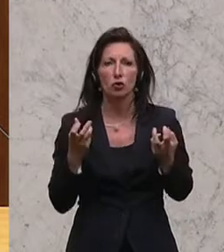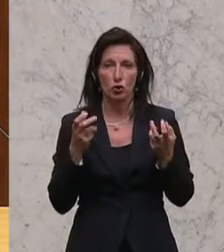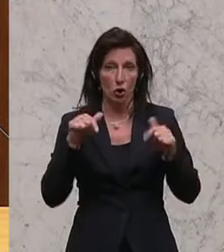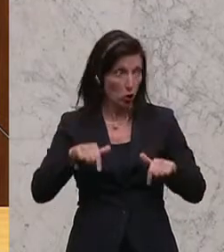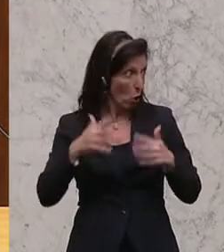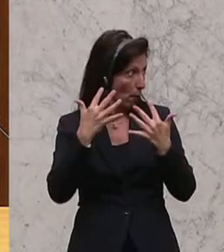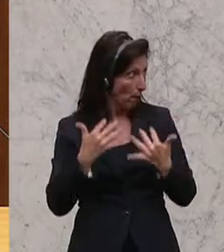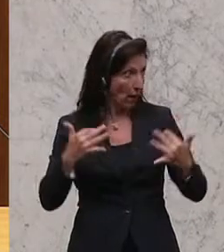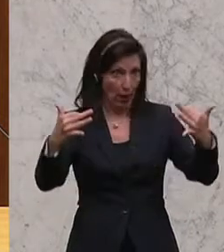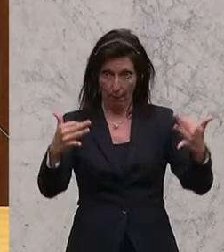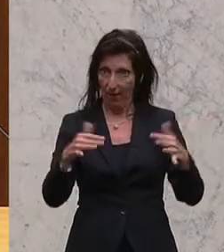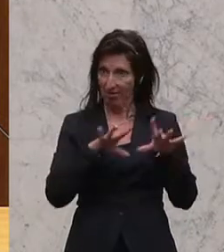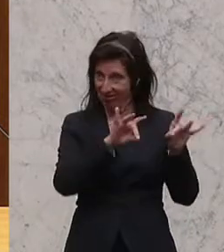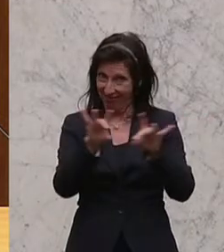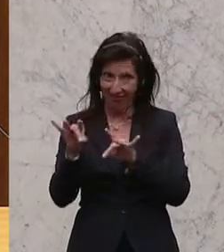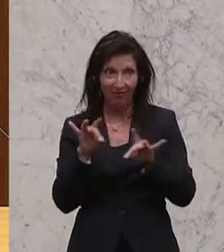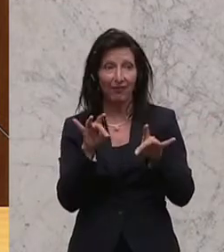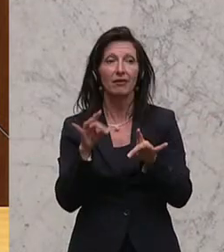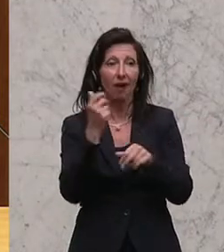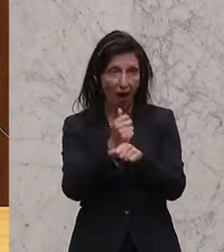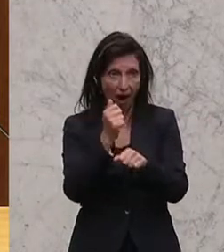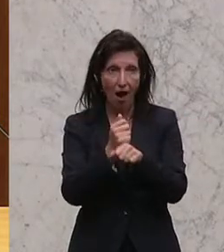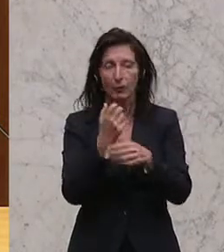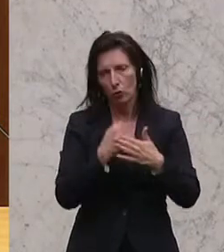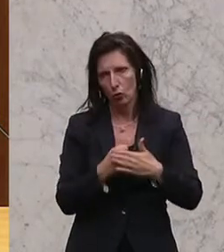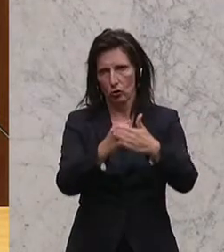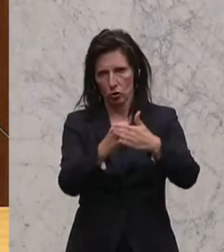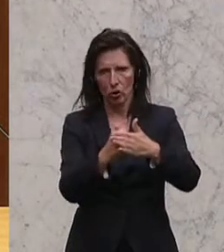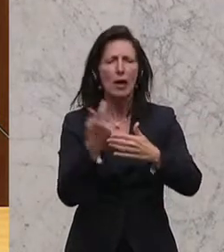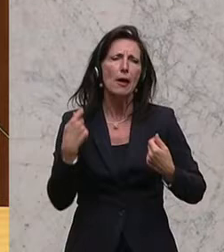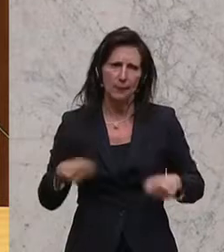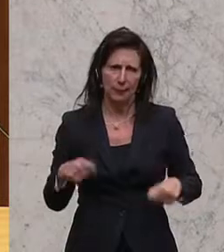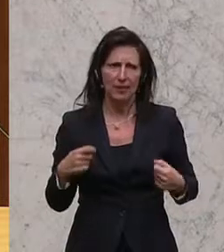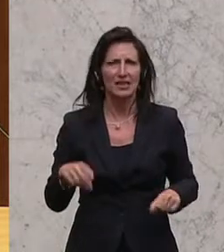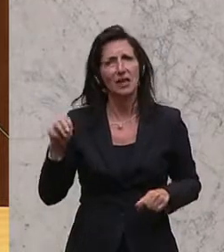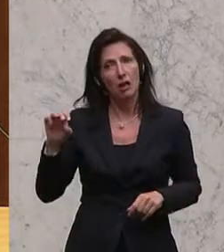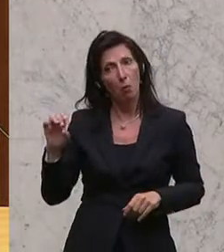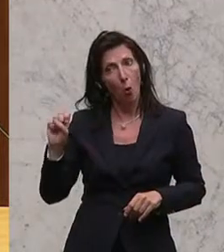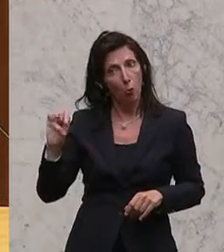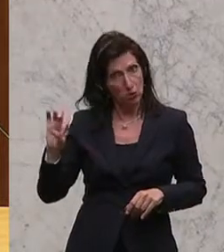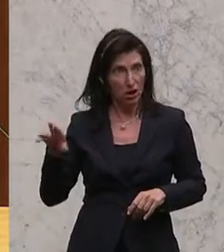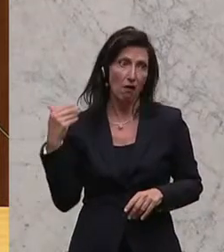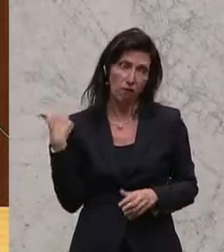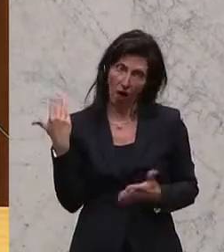hier in unserer Tätigkeit unterstützt, so wie es Präsident Moser mit seinem Team hier vorgelebt hat. Ich